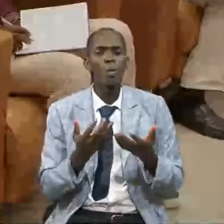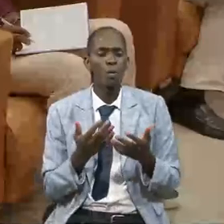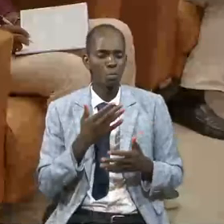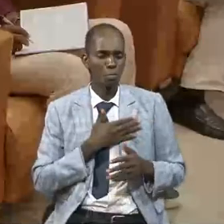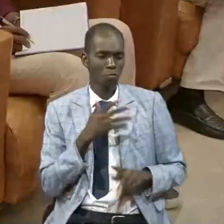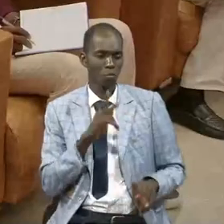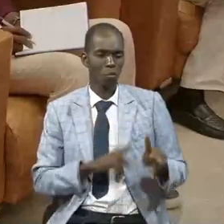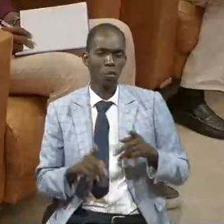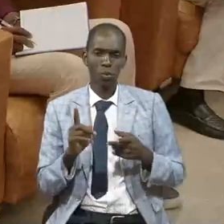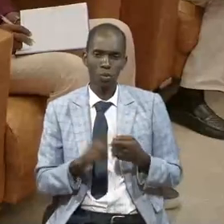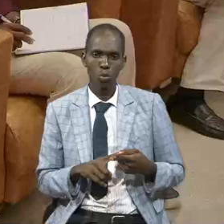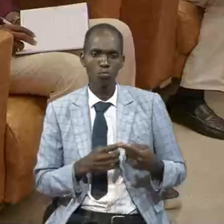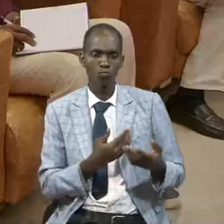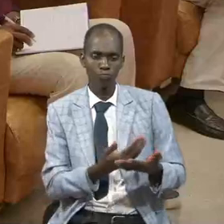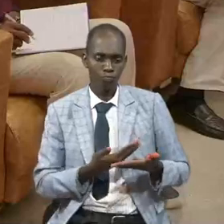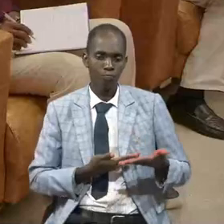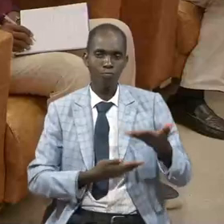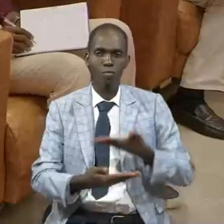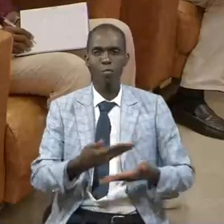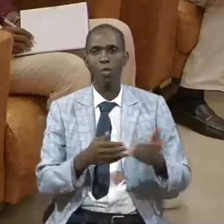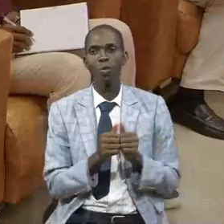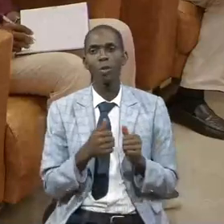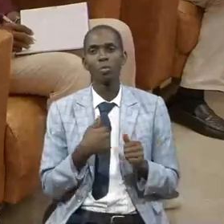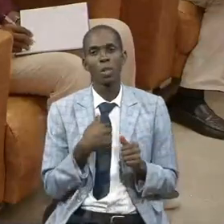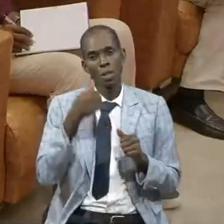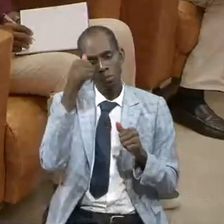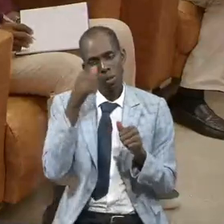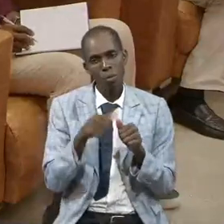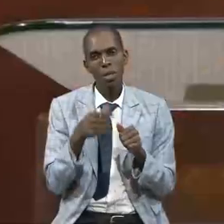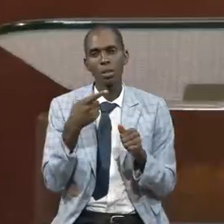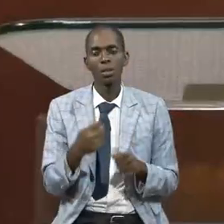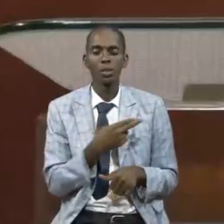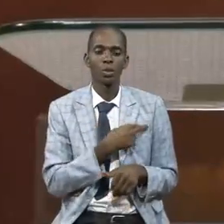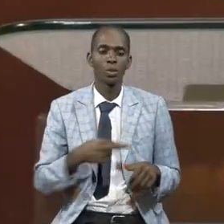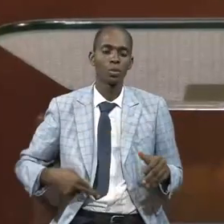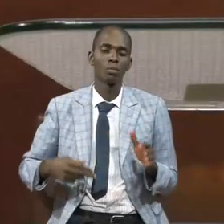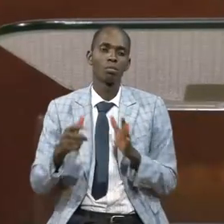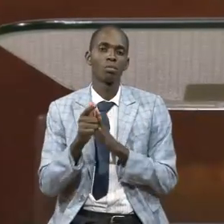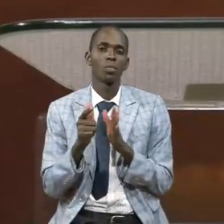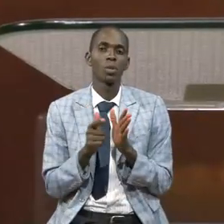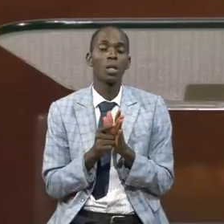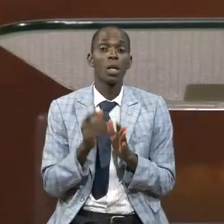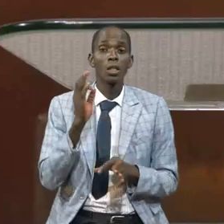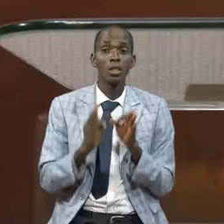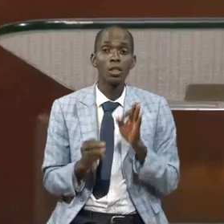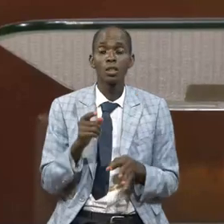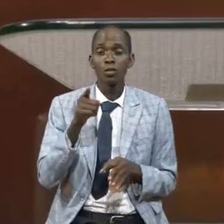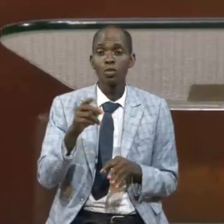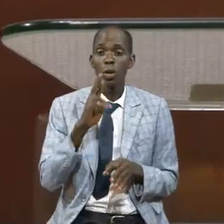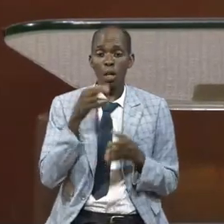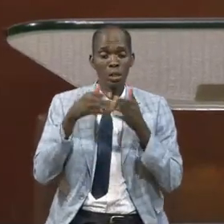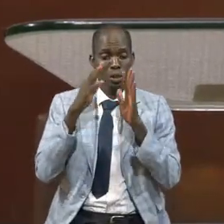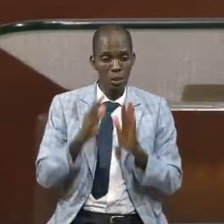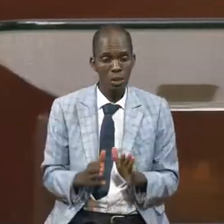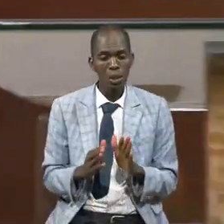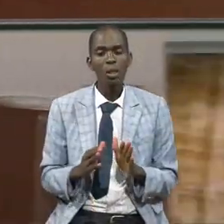mes employés me traitent? La loi royale. Et si vous traitez avec vos employés aussi en tant qu'employeur, comment les